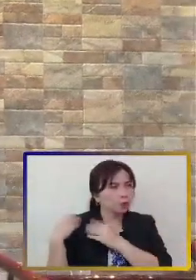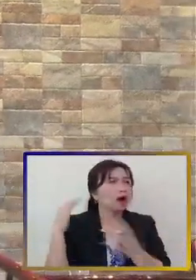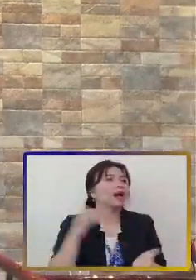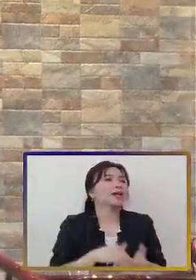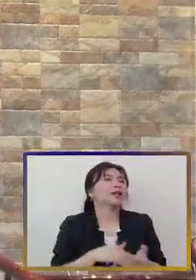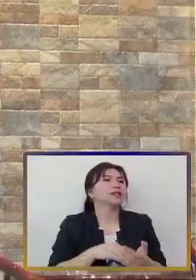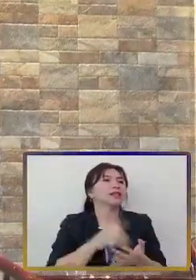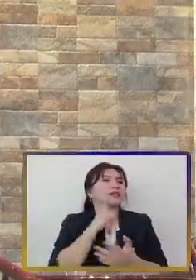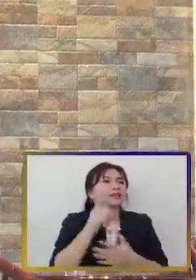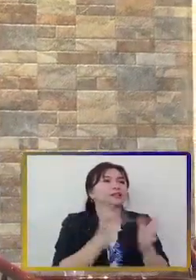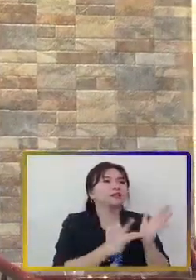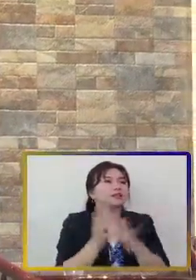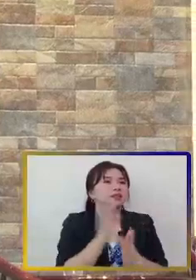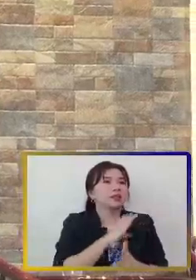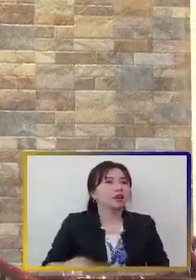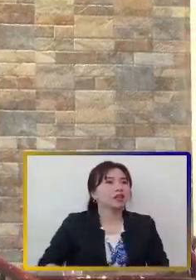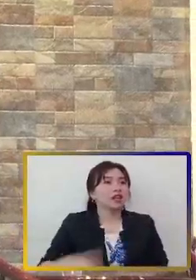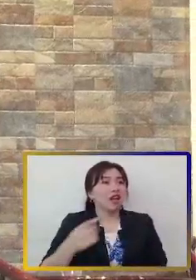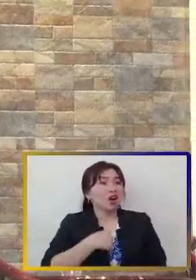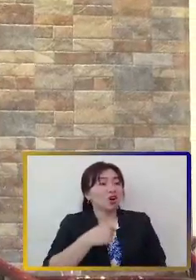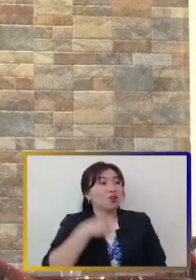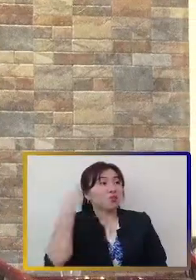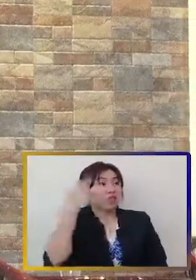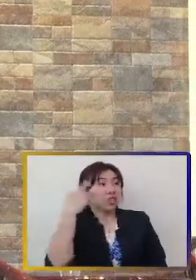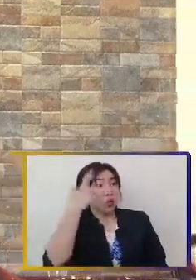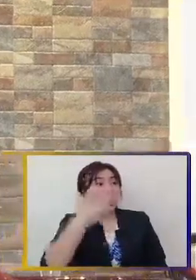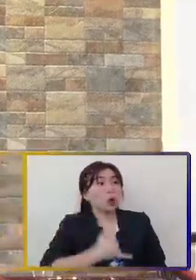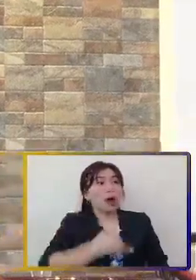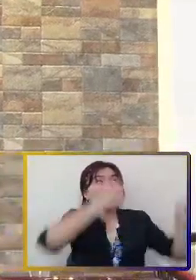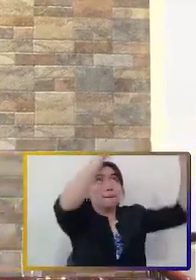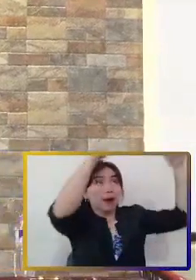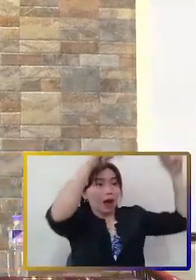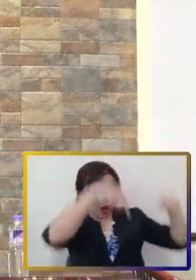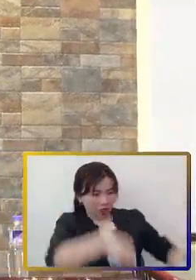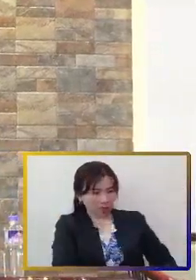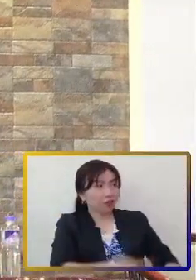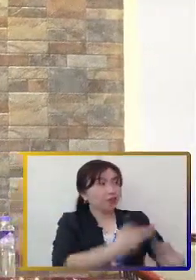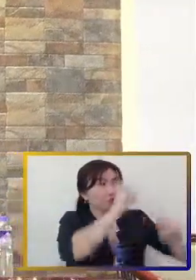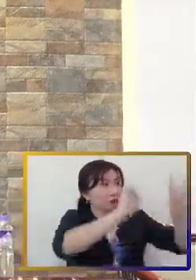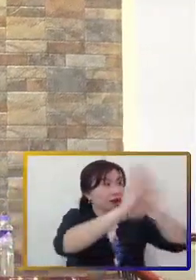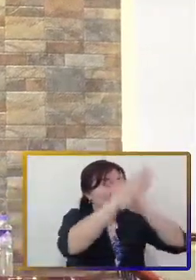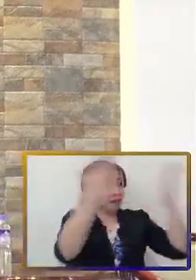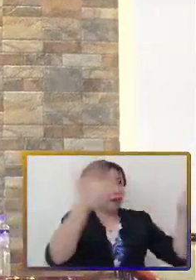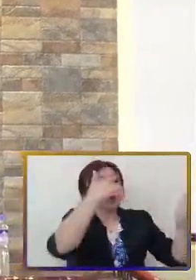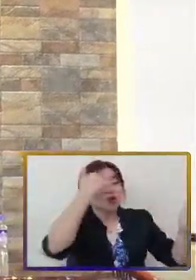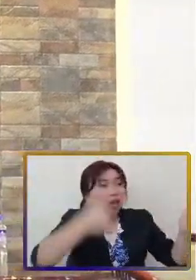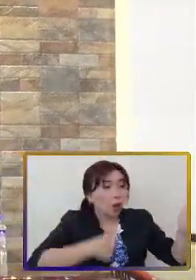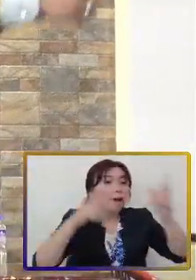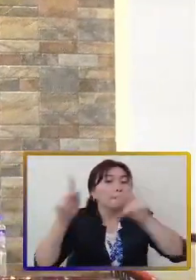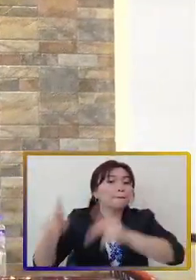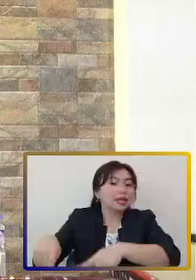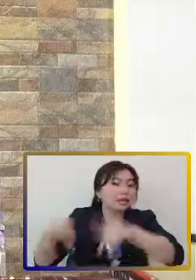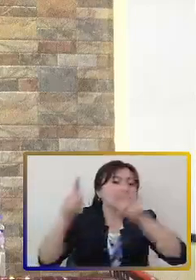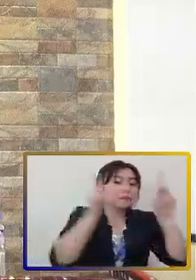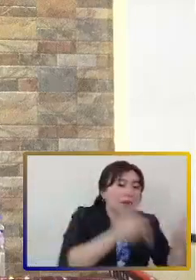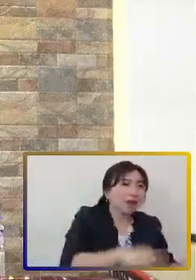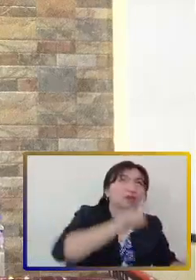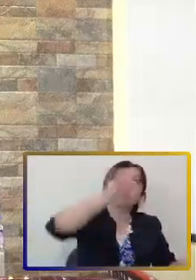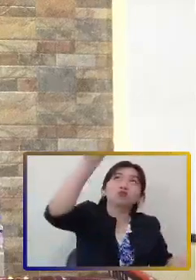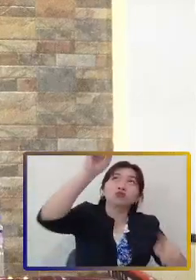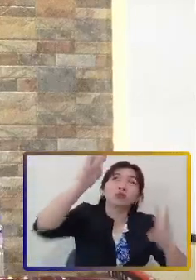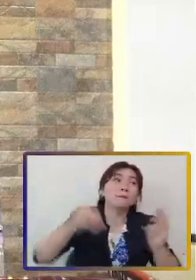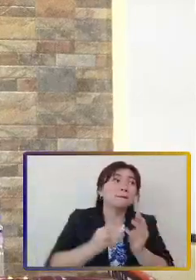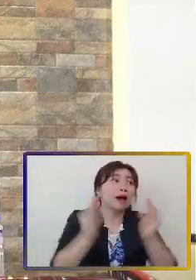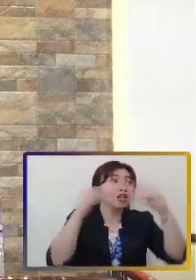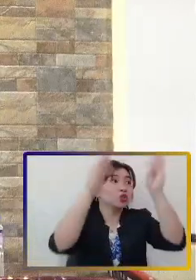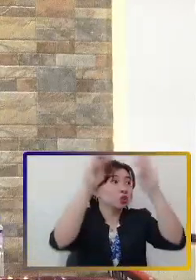kaya ako umalis dahil i-prepare ko ang iyong dapat na pupuntahan tiyak na titirahan na kung nasaan ako